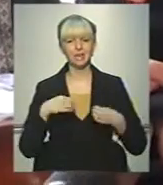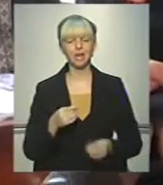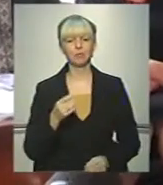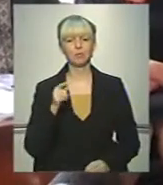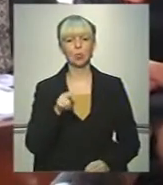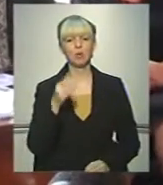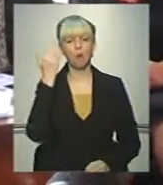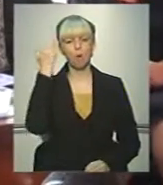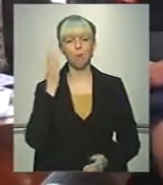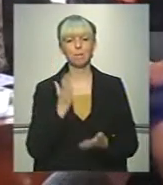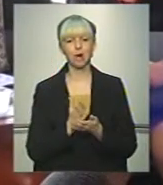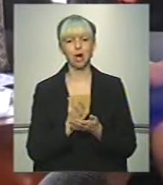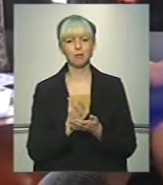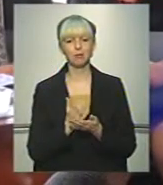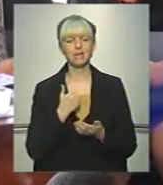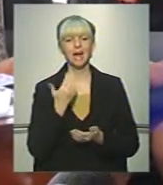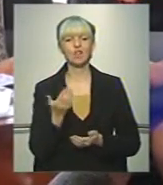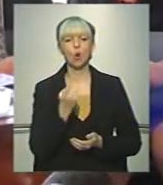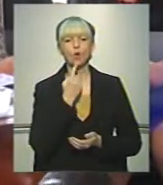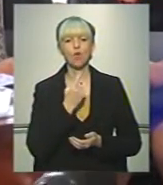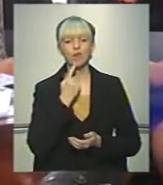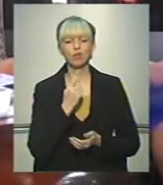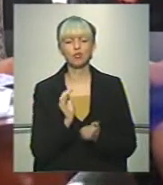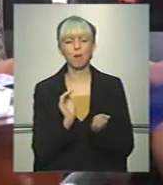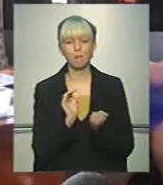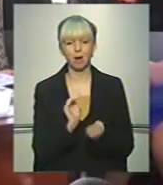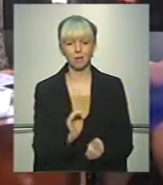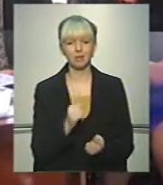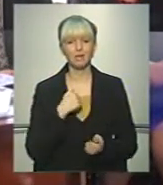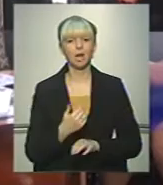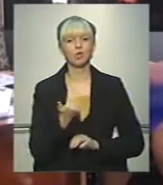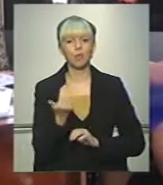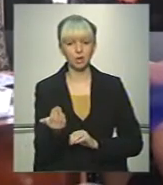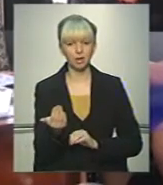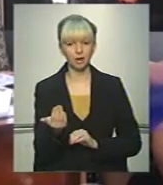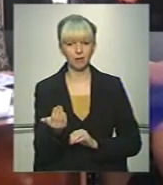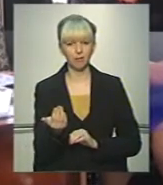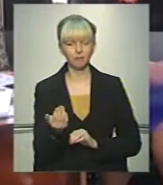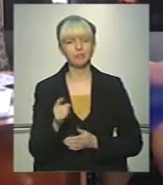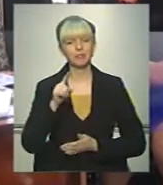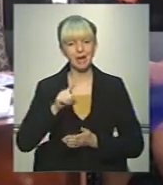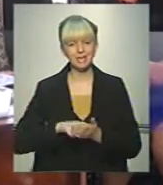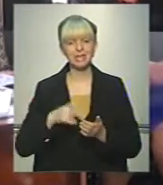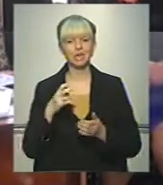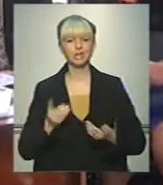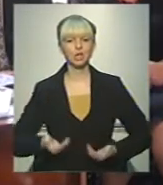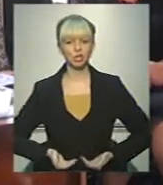майбуття, я твоя кровиночка маленька, я твоя надія на